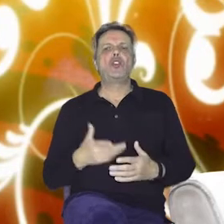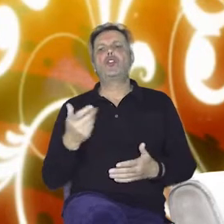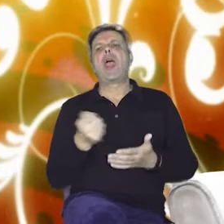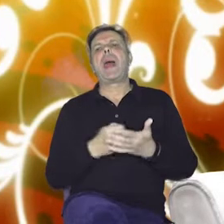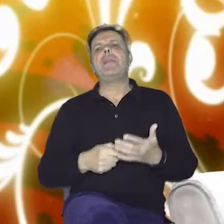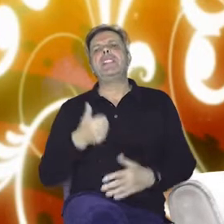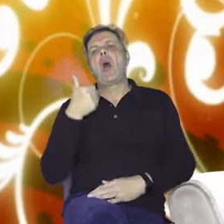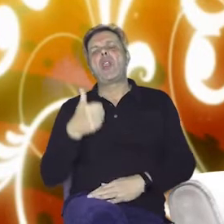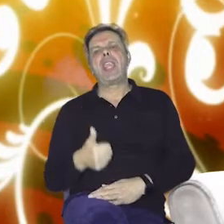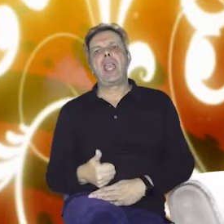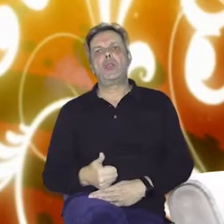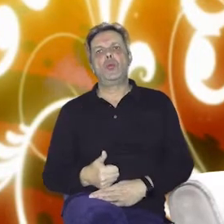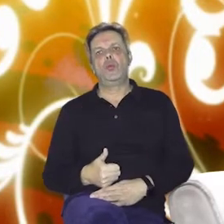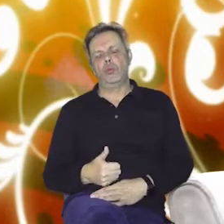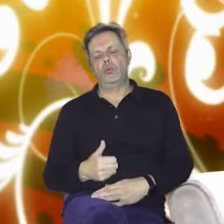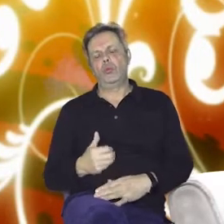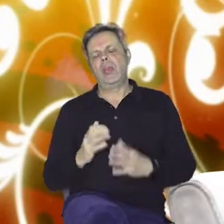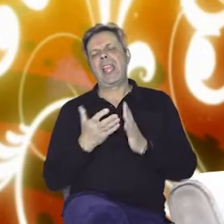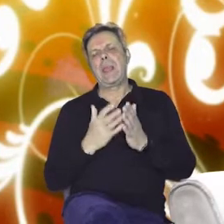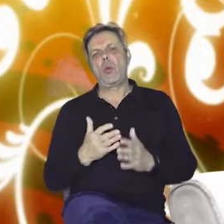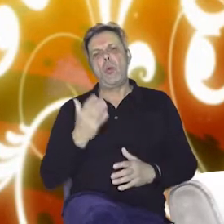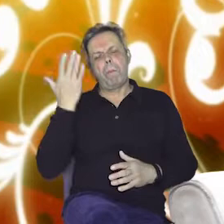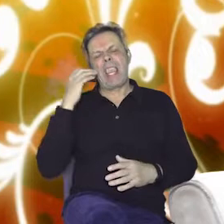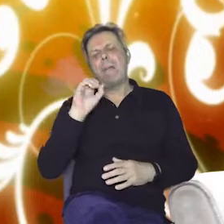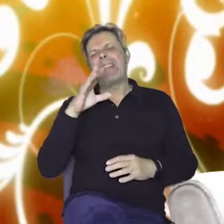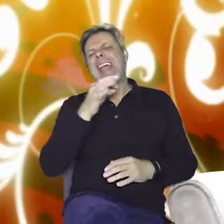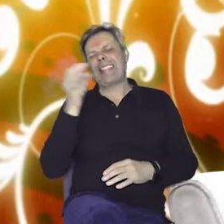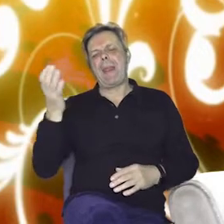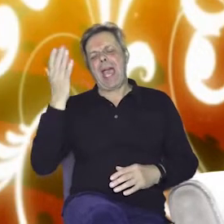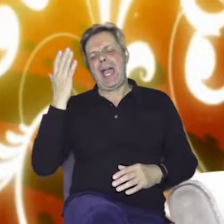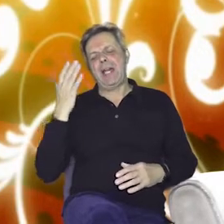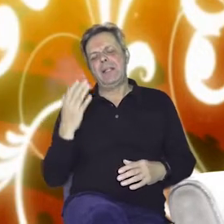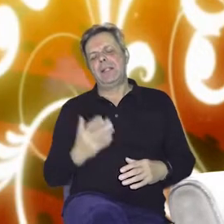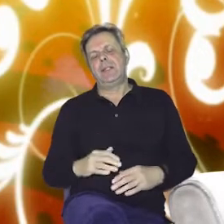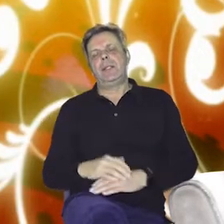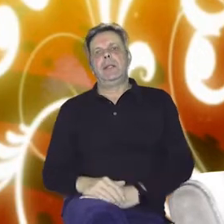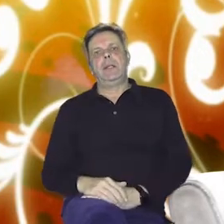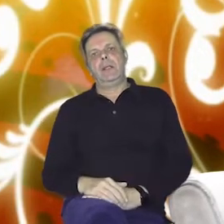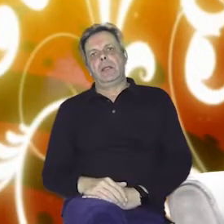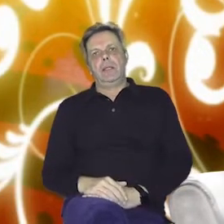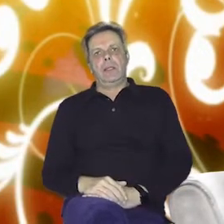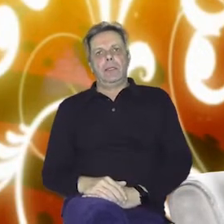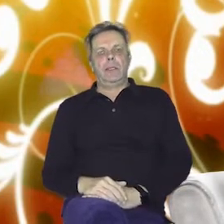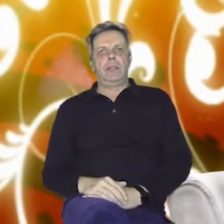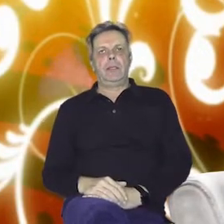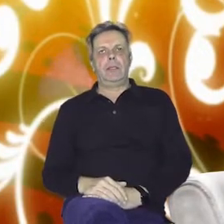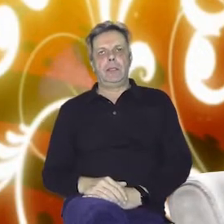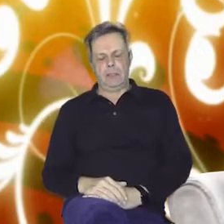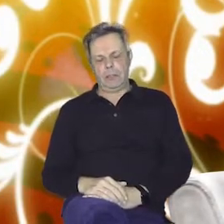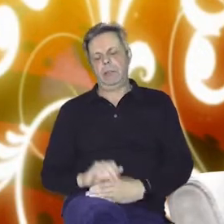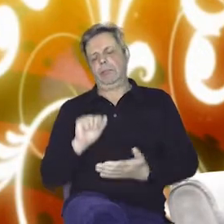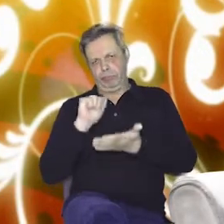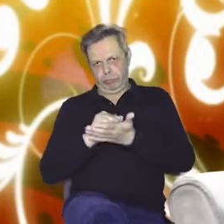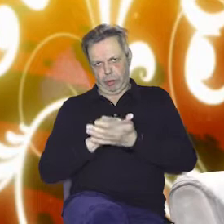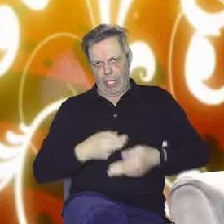jednu svoju zadnju knjigu, eto pred 15 dana, pred 12 dana, 2 tjedna je iz štampe izašla, zove